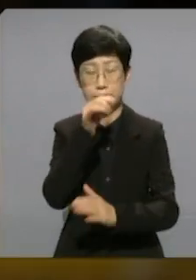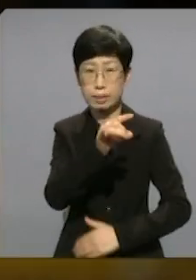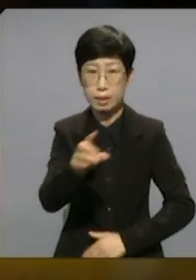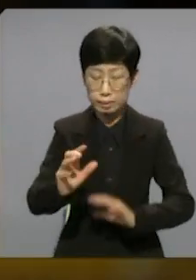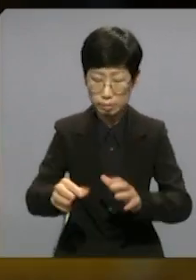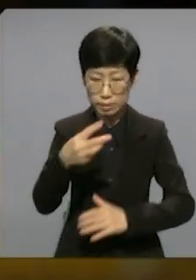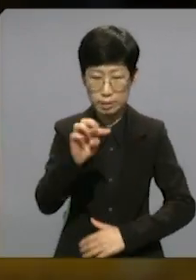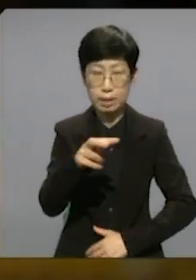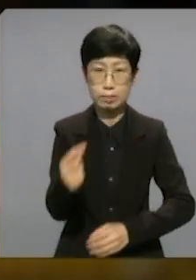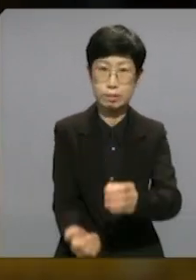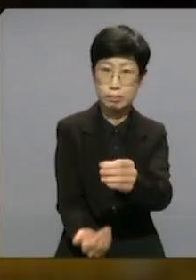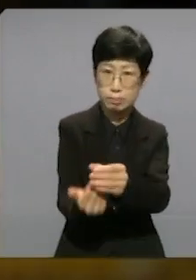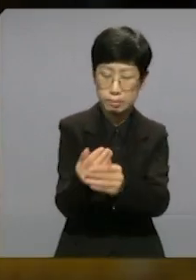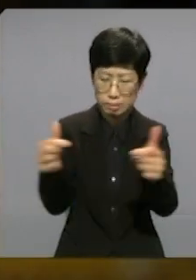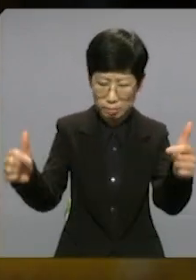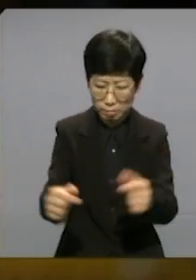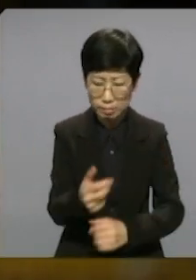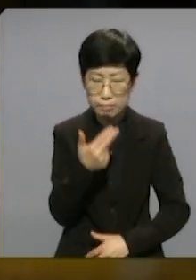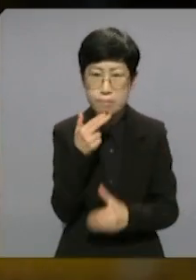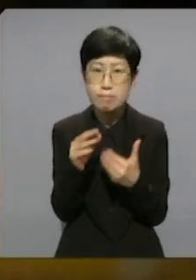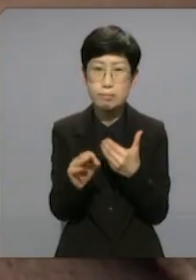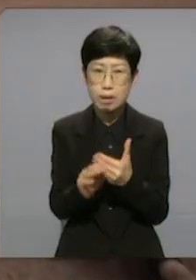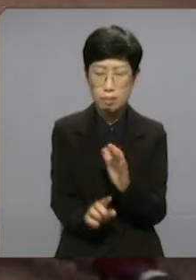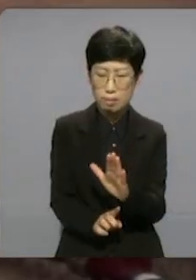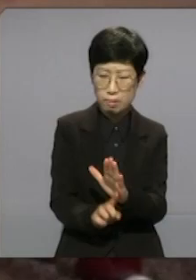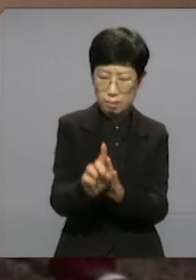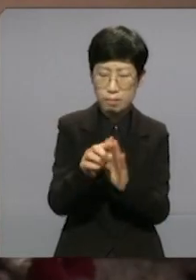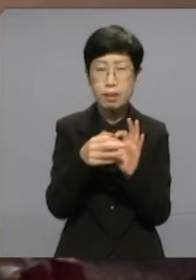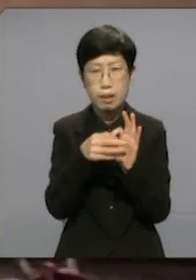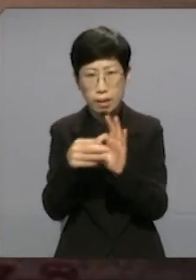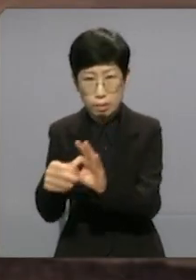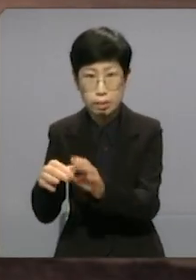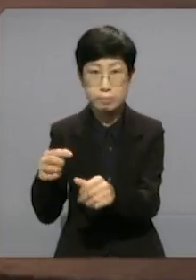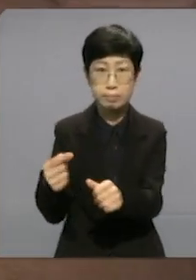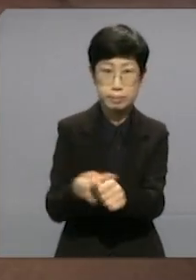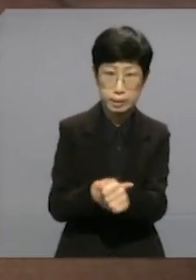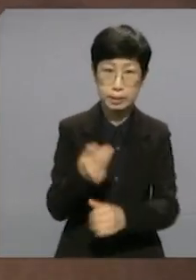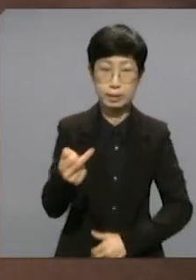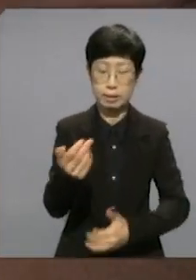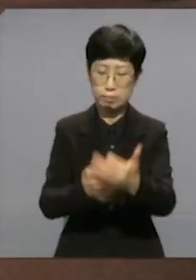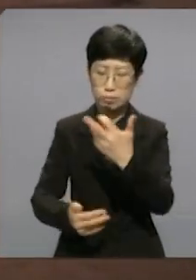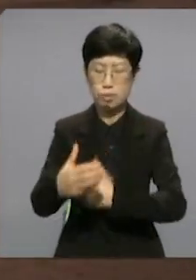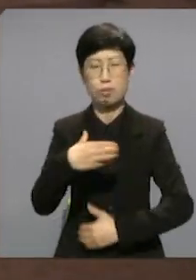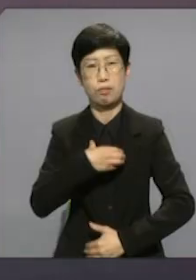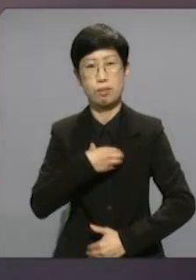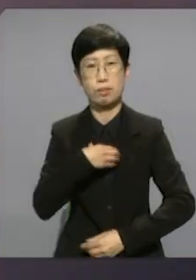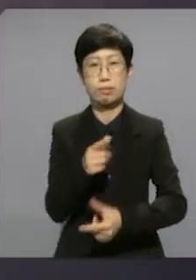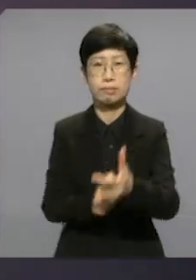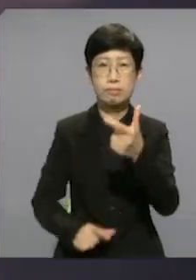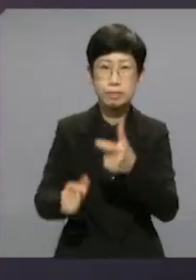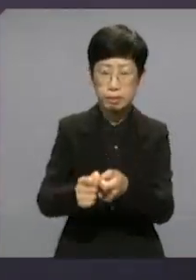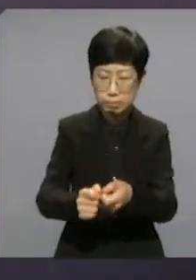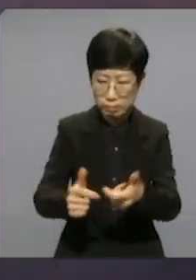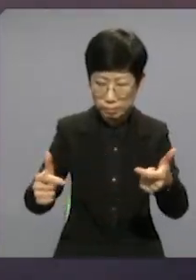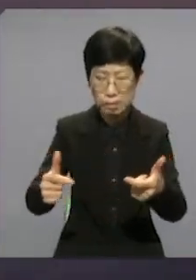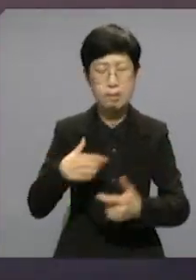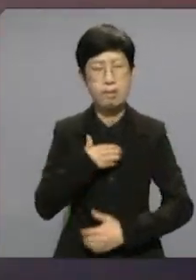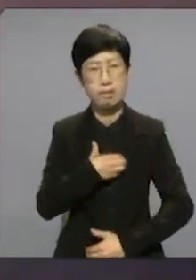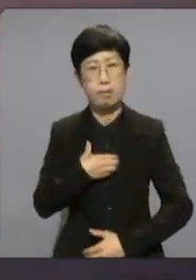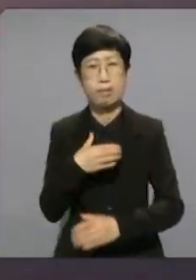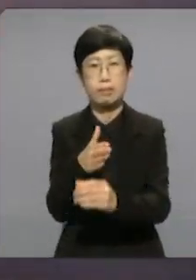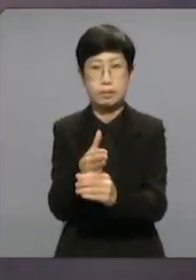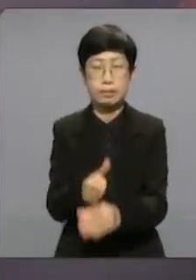탄소 배출을 대폭 줄이지 않는 한 기온은 계속 오르고 그만큼 산불의 위험도 더 커질 것이라는 우려가 나오고 있는